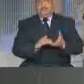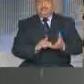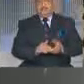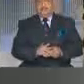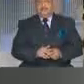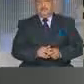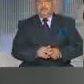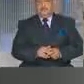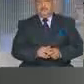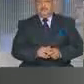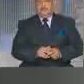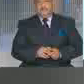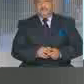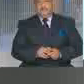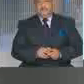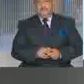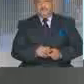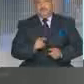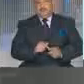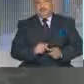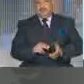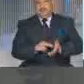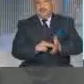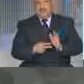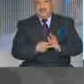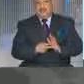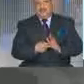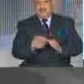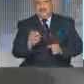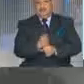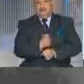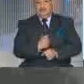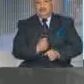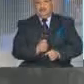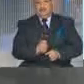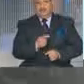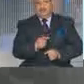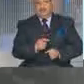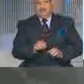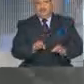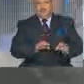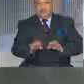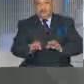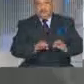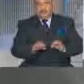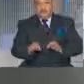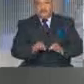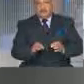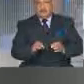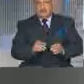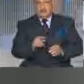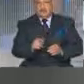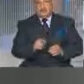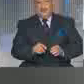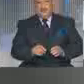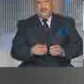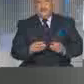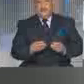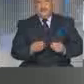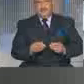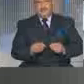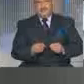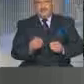كهيكل موجود للتنمية. خط تمويل إيطالي ب 73 مليون أورو، مشروع شراكة